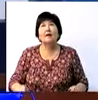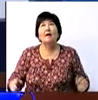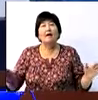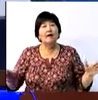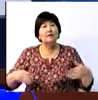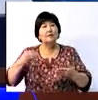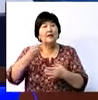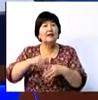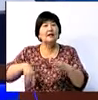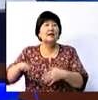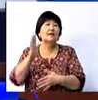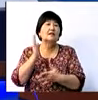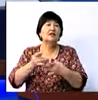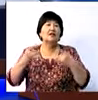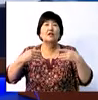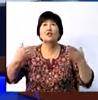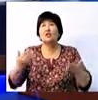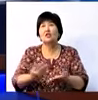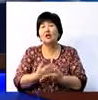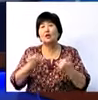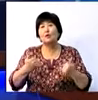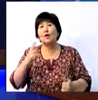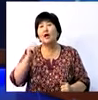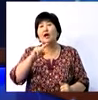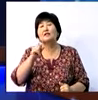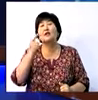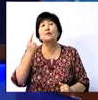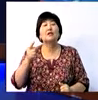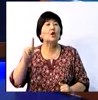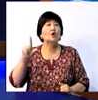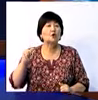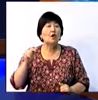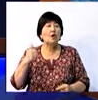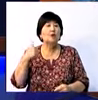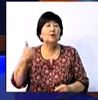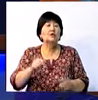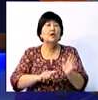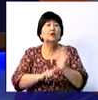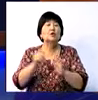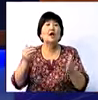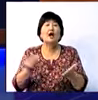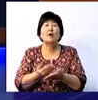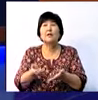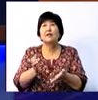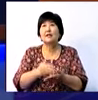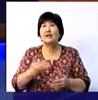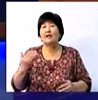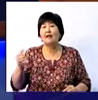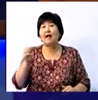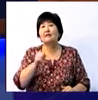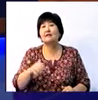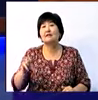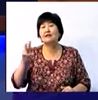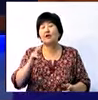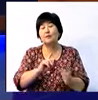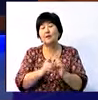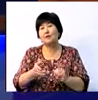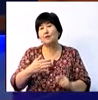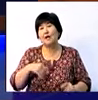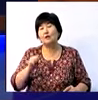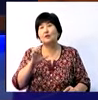Ассаламу алейкум, ардақты ағайын, тікелей эфирде жаңалықтар бүгін қазанның бірі, дүйсенбі. Осы сағатқа келіп түскен ақпараттармен таныстыратын мен Алданазар Нағымет, суырда